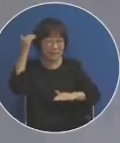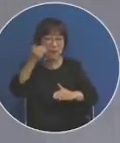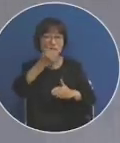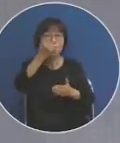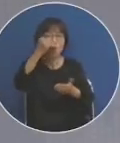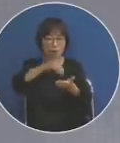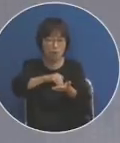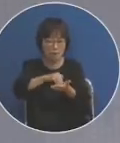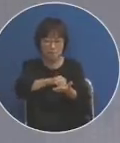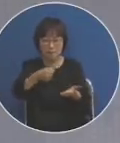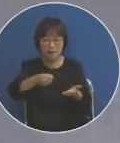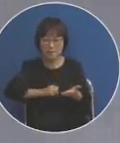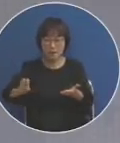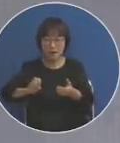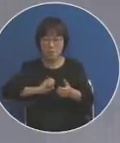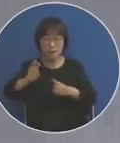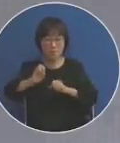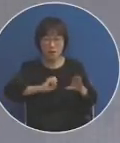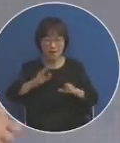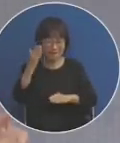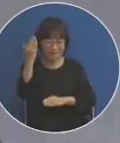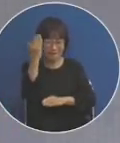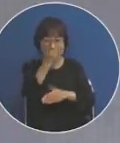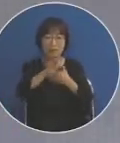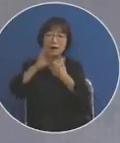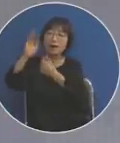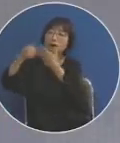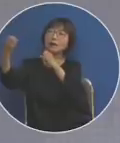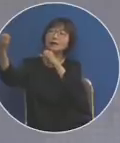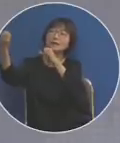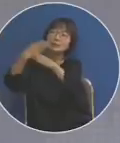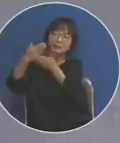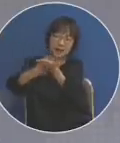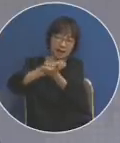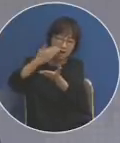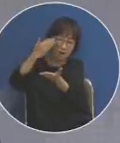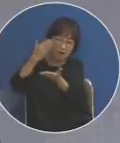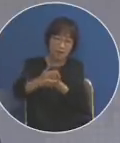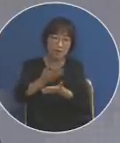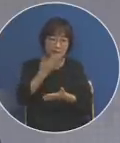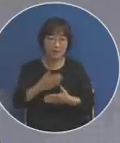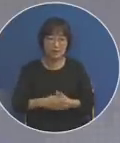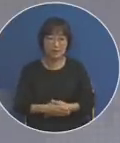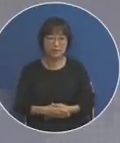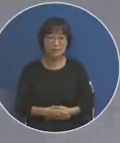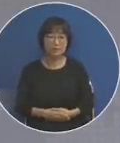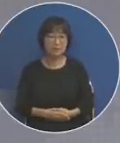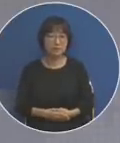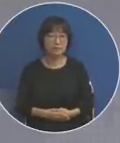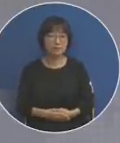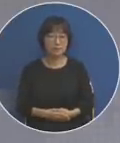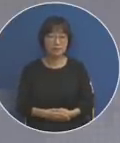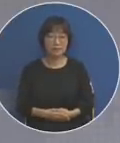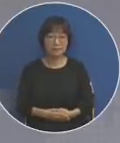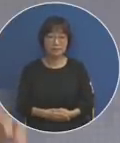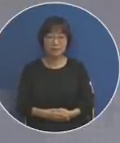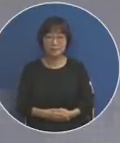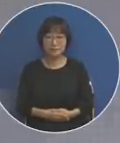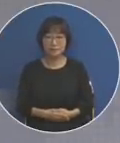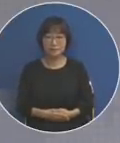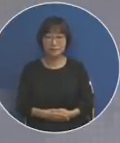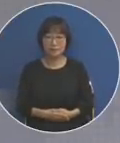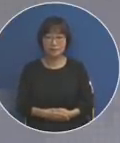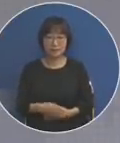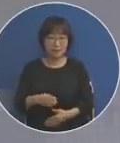응답이 쏟아지는 겁니다. If you clear out all the stones in your heart, God will raise up a way. 성도님들을 오랫동안 붙잡고